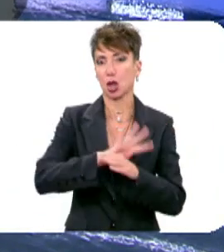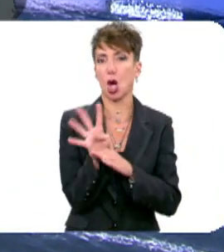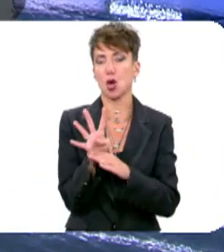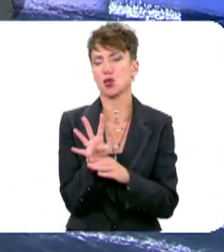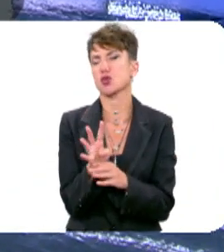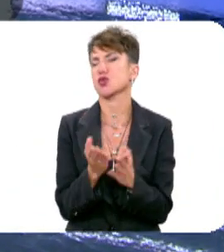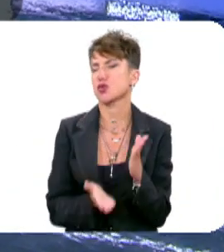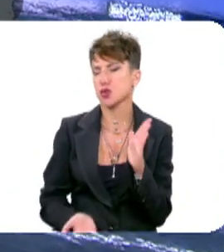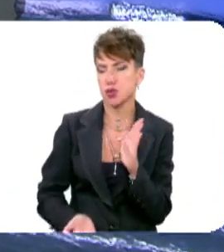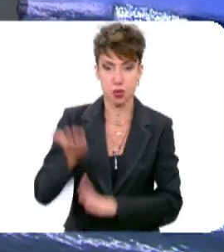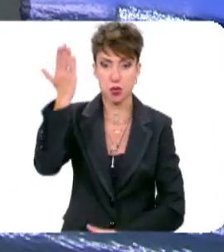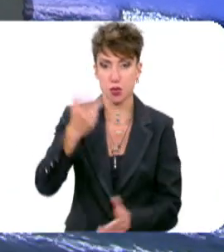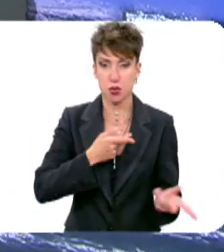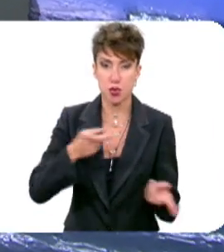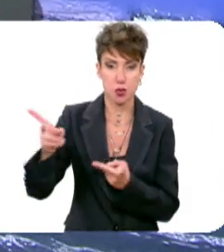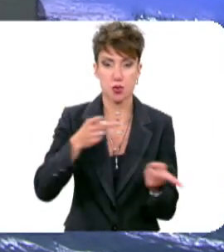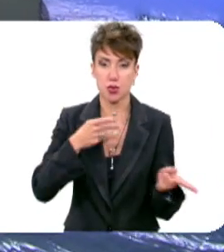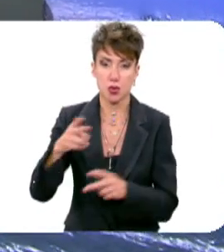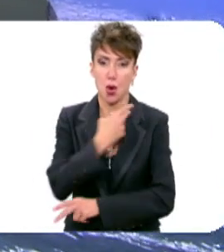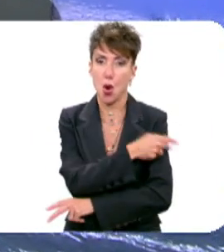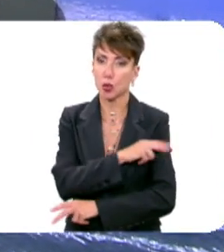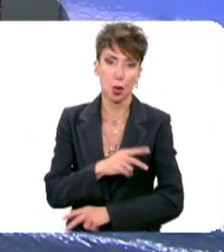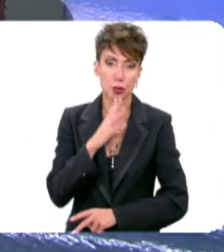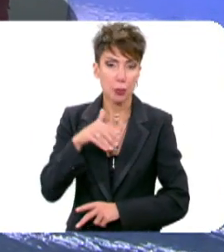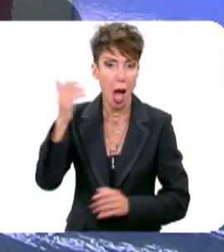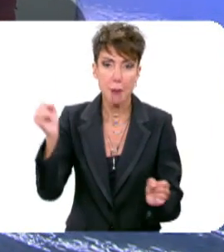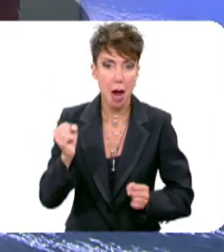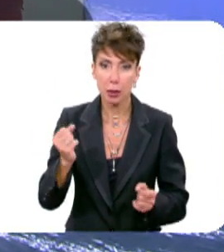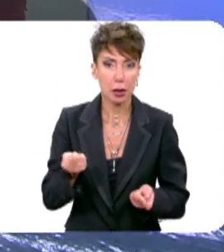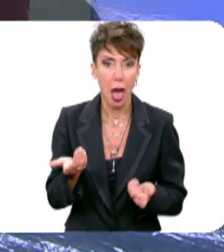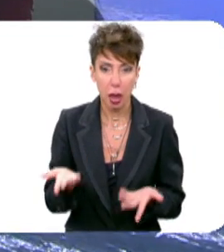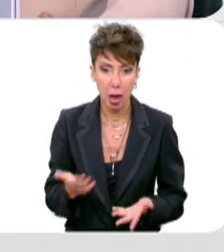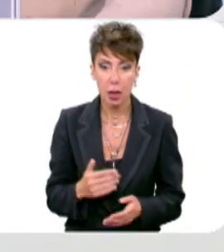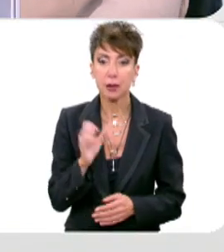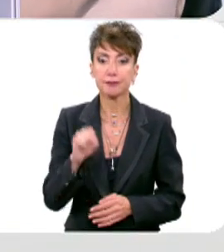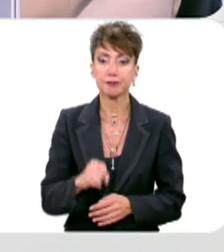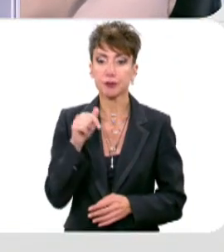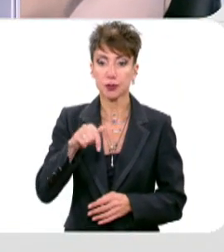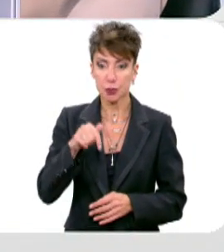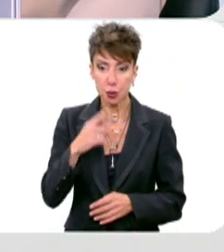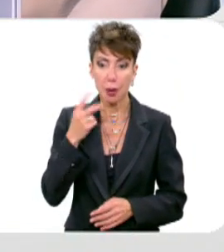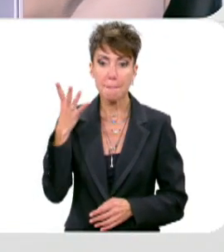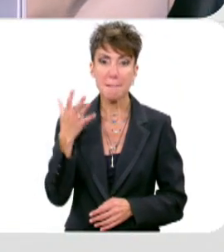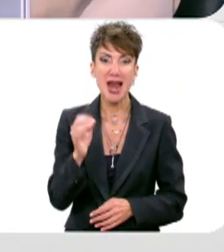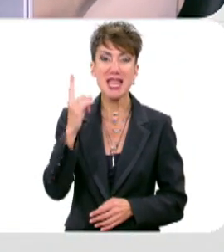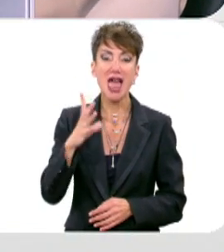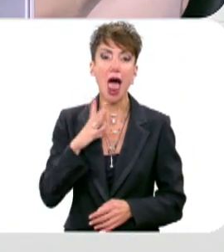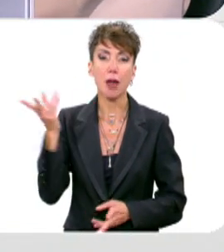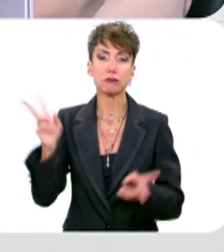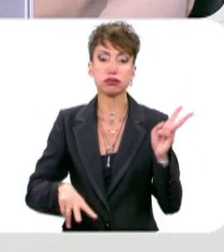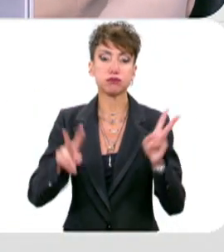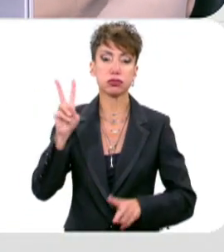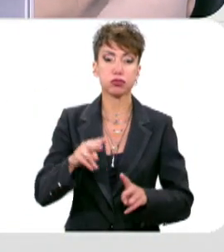έχουμε νέα αξη των εισαγωγών στα νοσοκομεία και ακόμα δεν έχ δεν έχουν πιάσει τα κρύα ε στους 51 να αντώνη αν έρχονται οι θάνατοι λόγω κορονοϊού στη χώρα